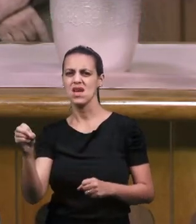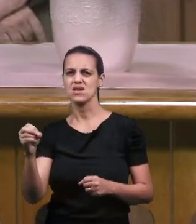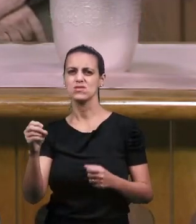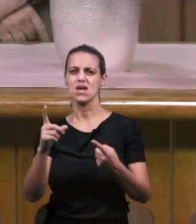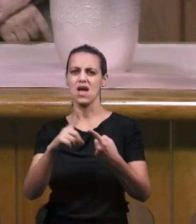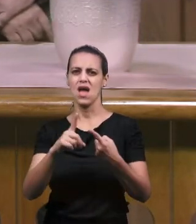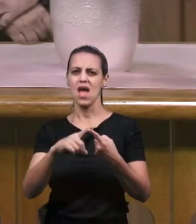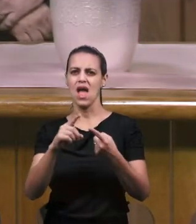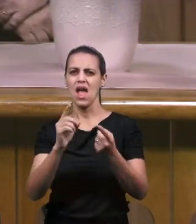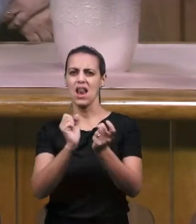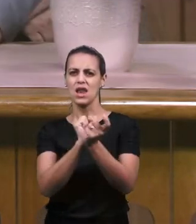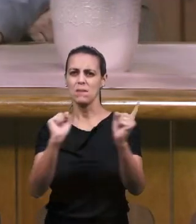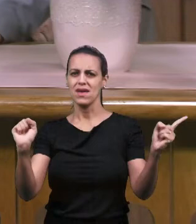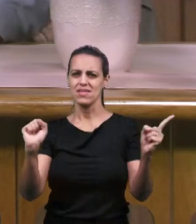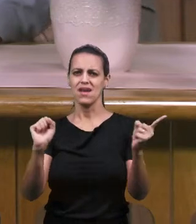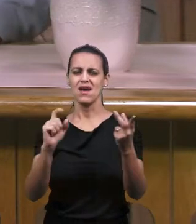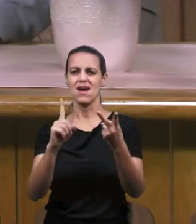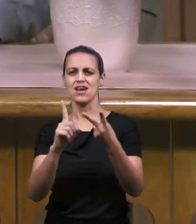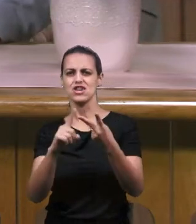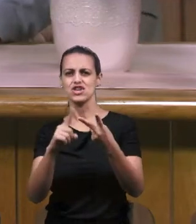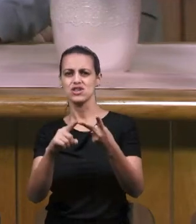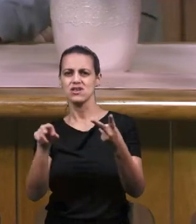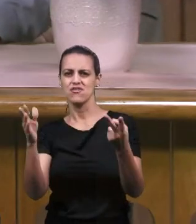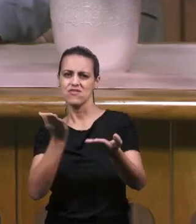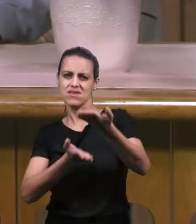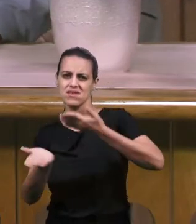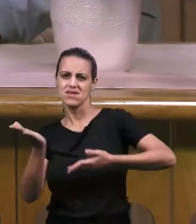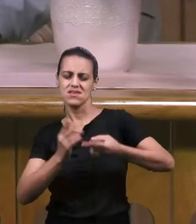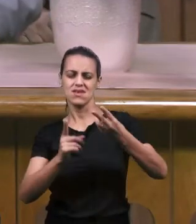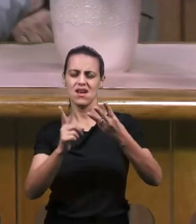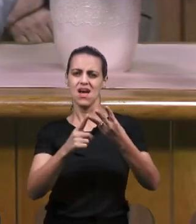liberté, égalité, fraternité,